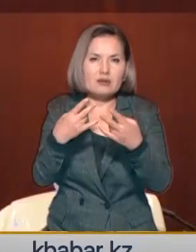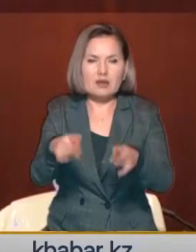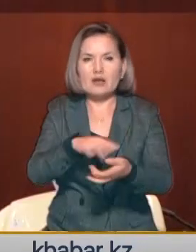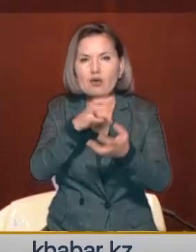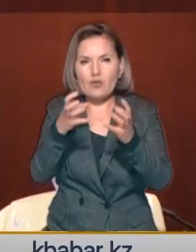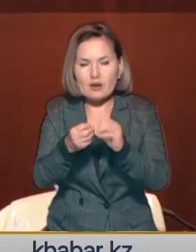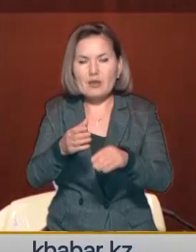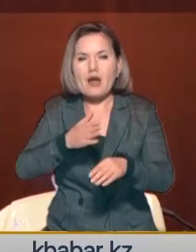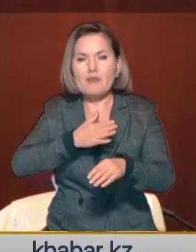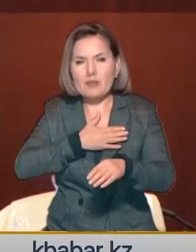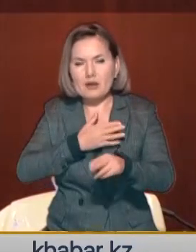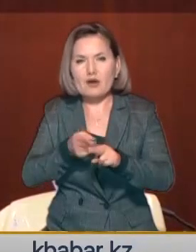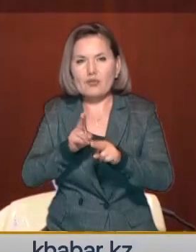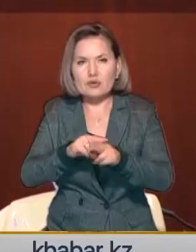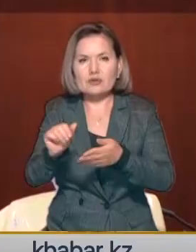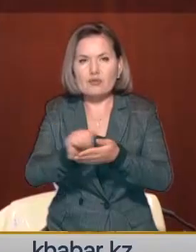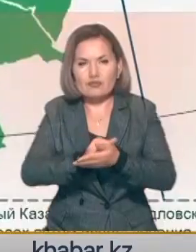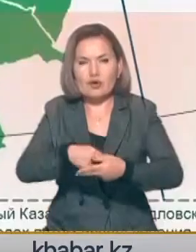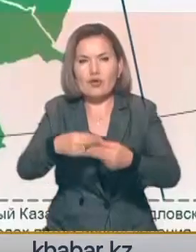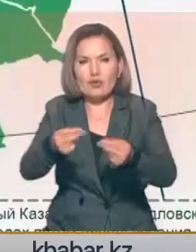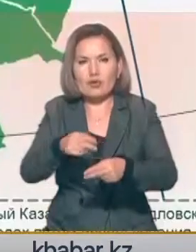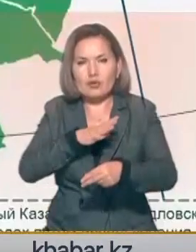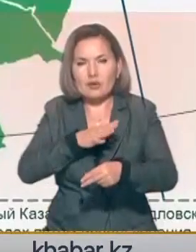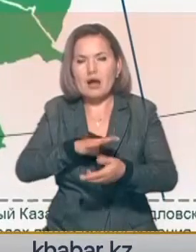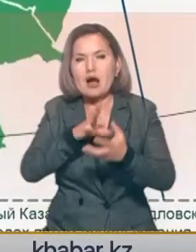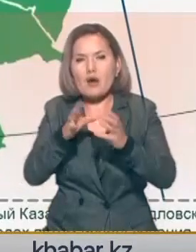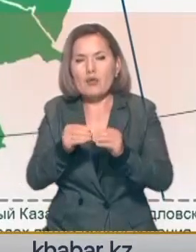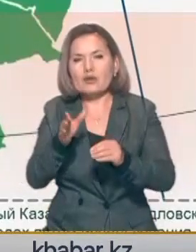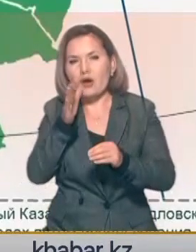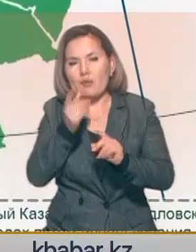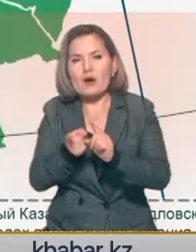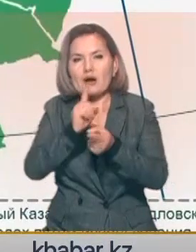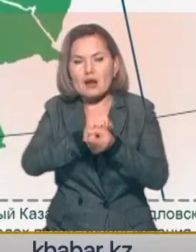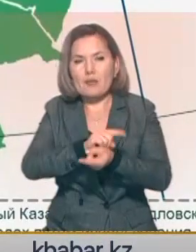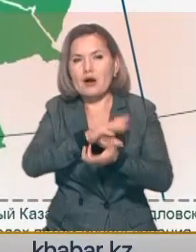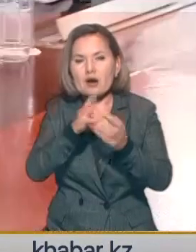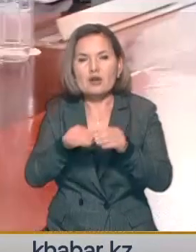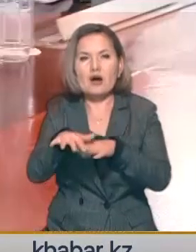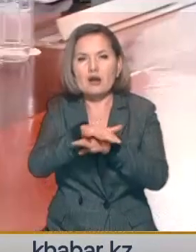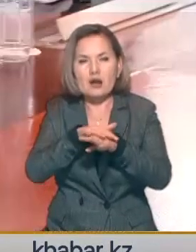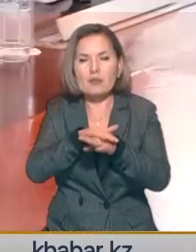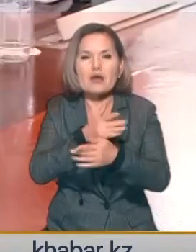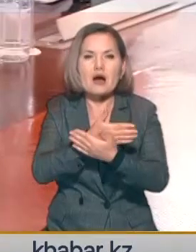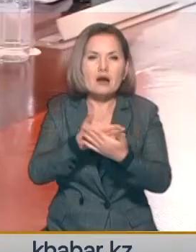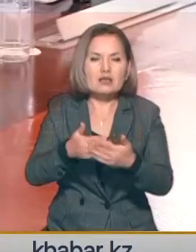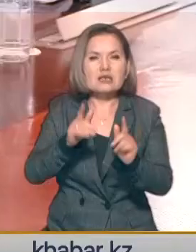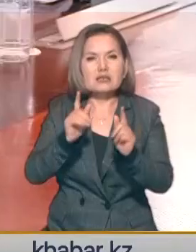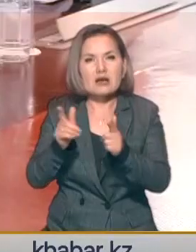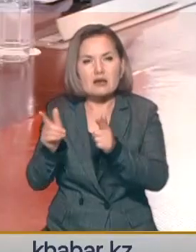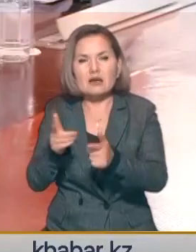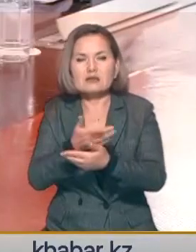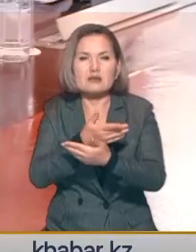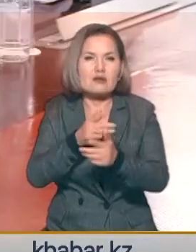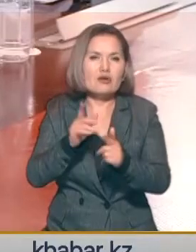туралы қаржы министрінің ұсынысын қолдаймын. Бірыңғай уақыт белдеуіне көшу, қоғам арасында жекелеген тұлғалар оны қайта қарау қажет